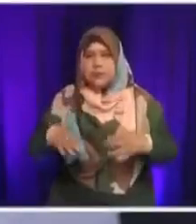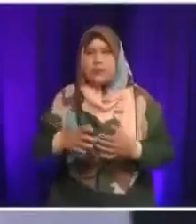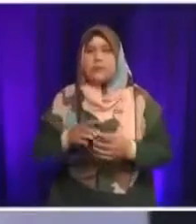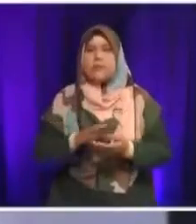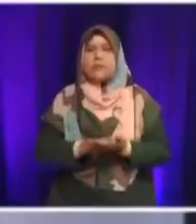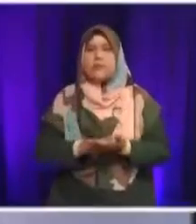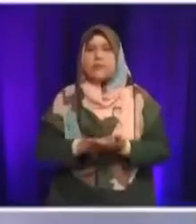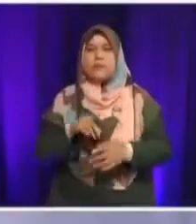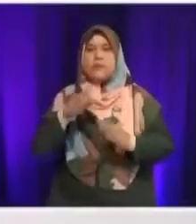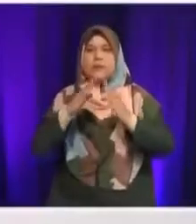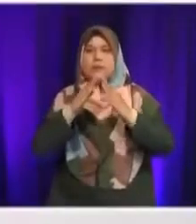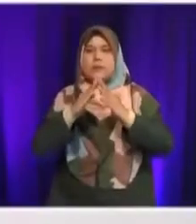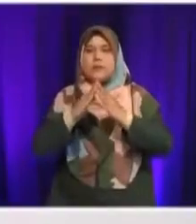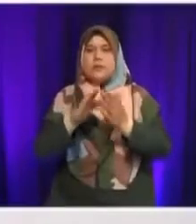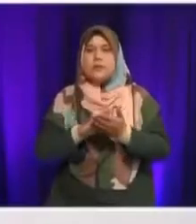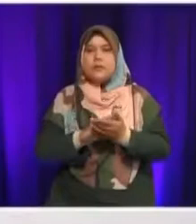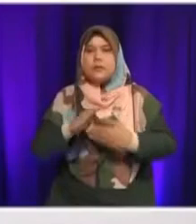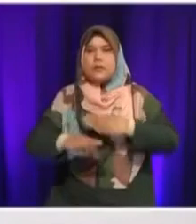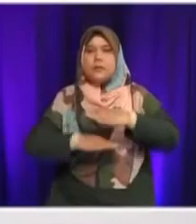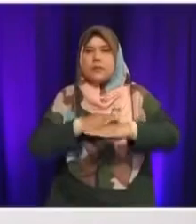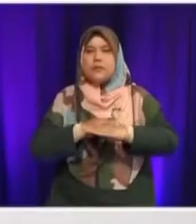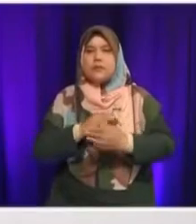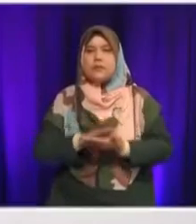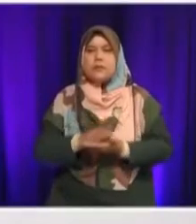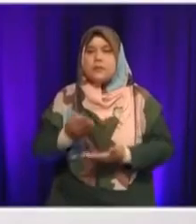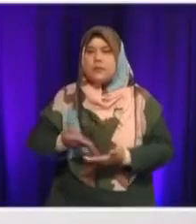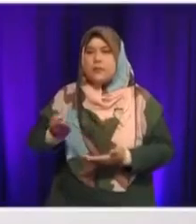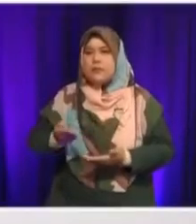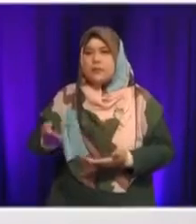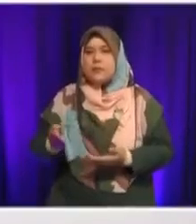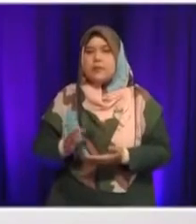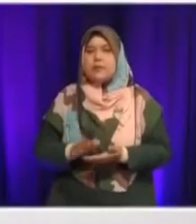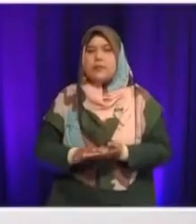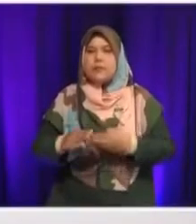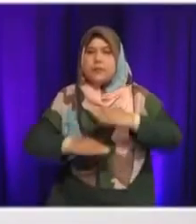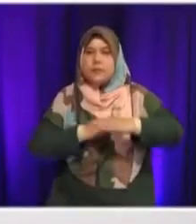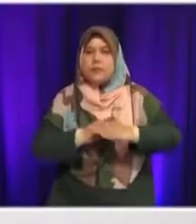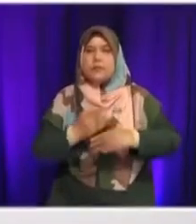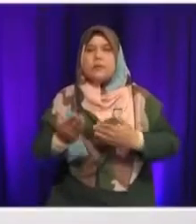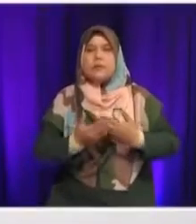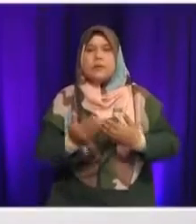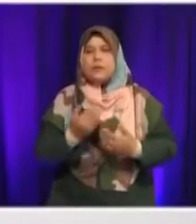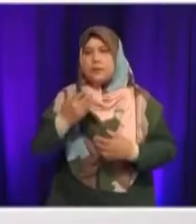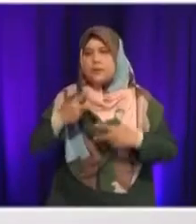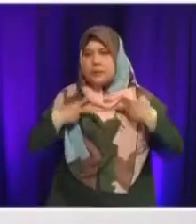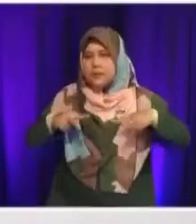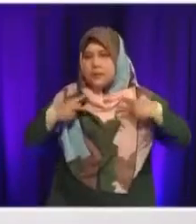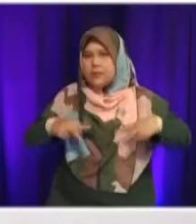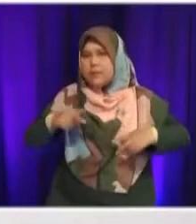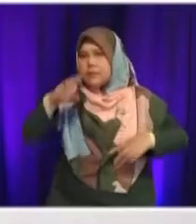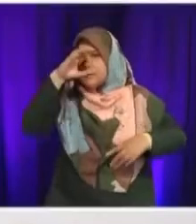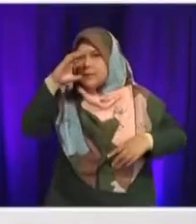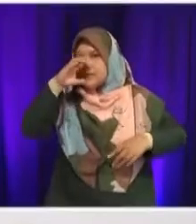boleh dan bahan pembungkusan pun boleh senang didapati di pasaran Betul tak susah